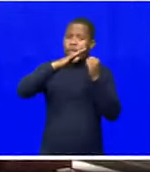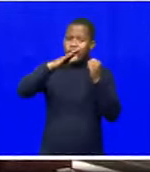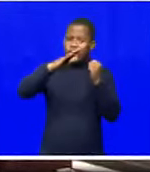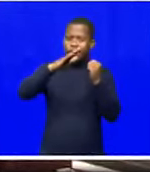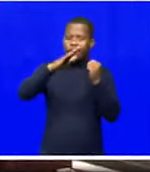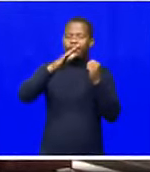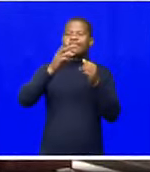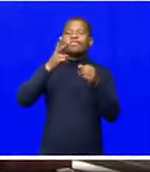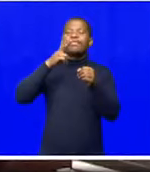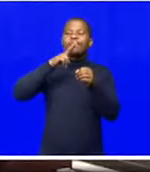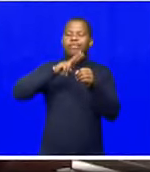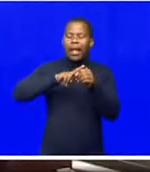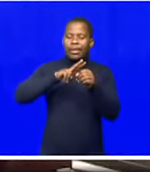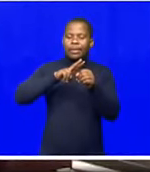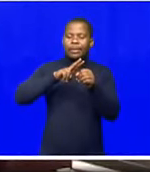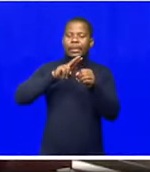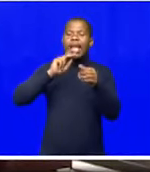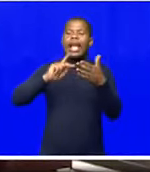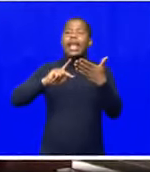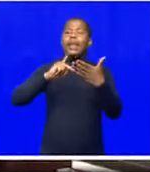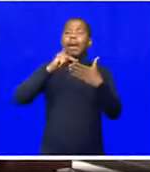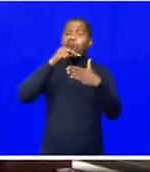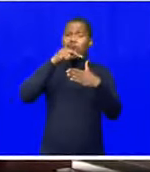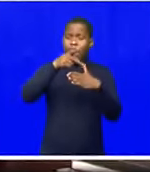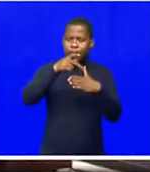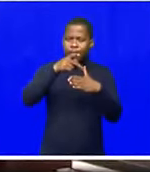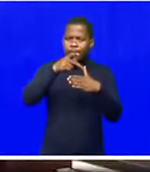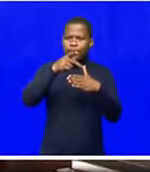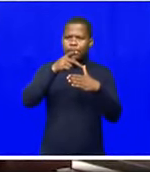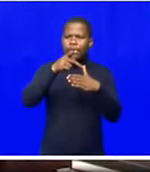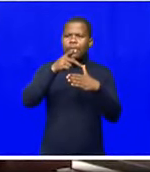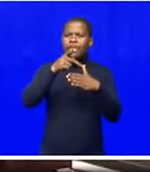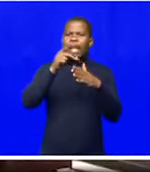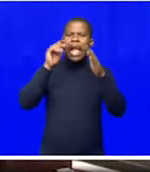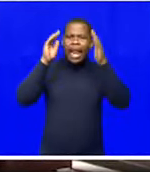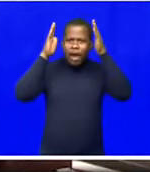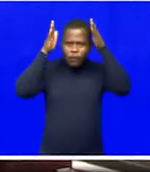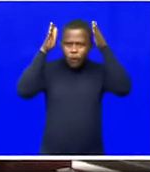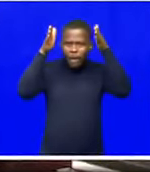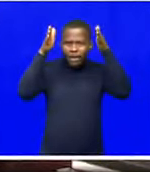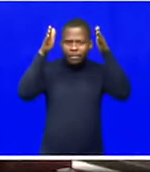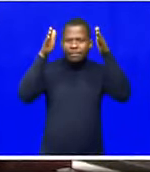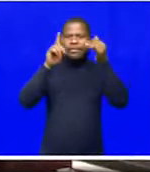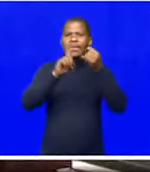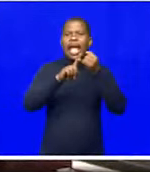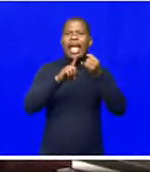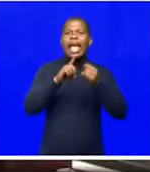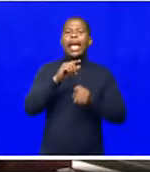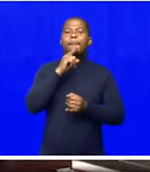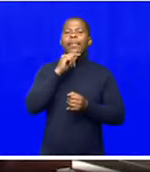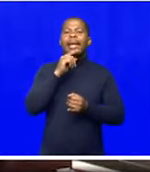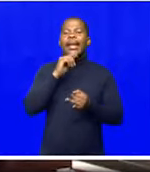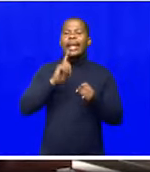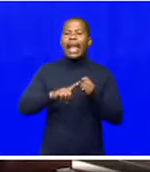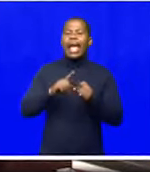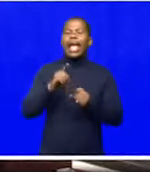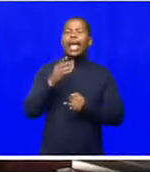Tihlelo dadwethu nangekukhuluma nebesilisa emadoda nebafana.